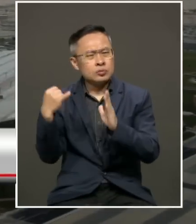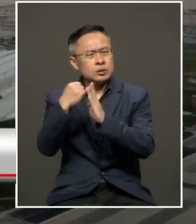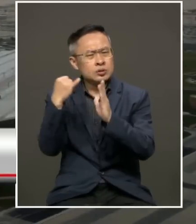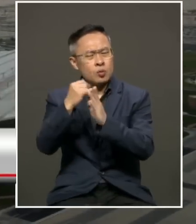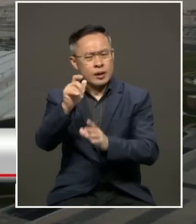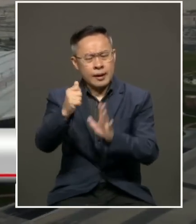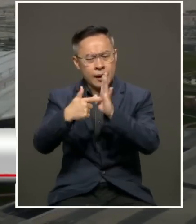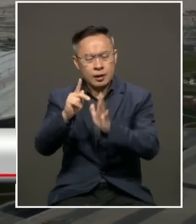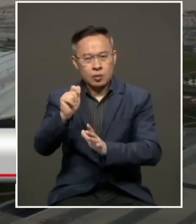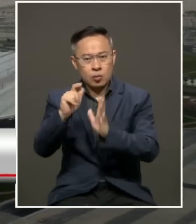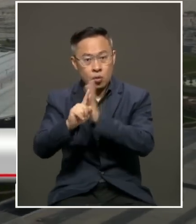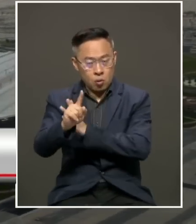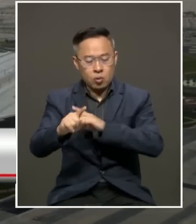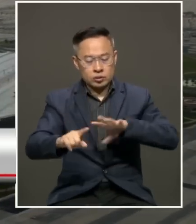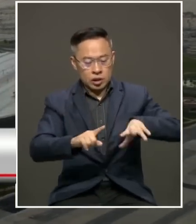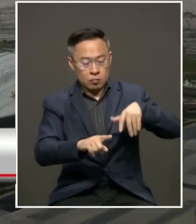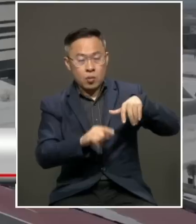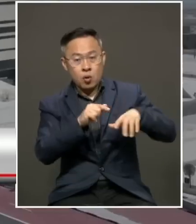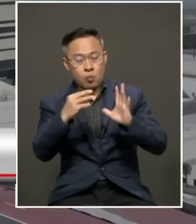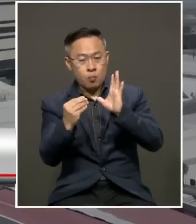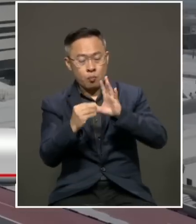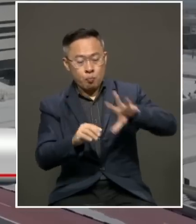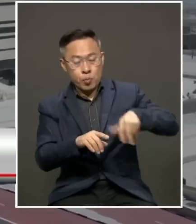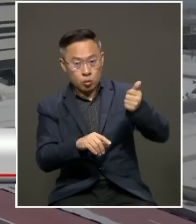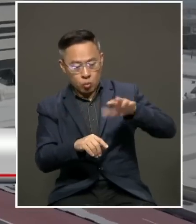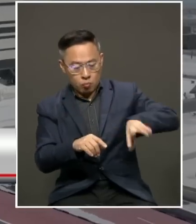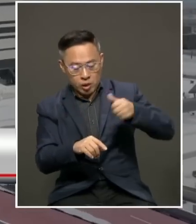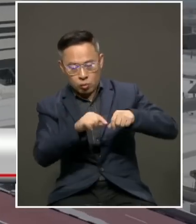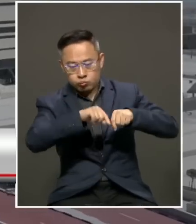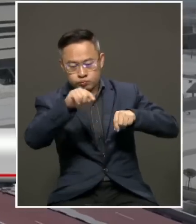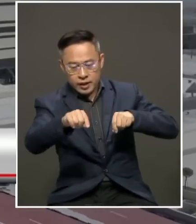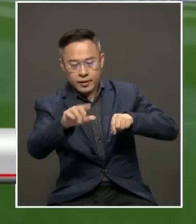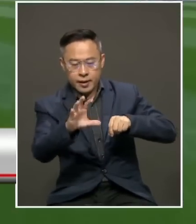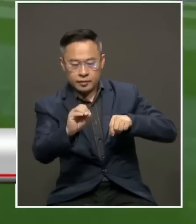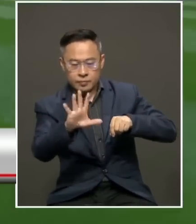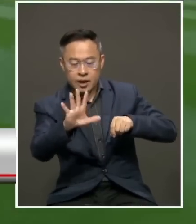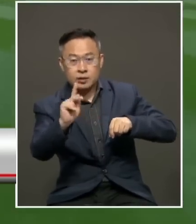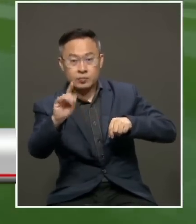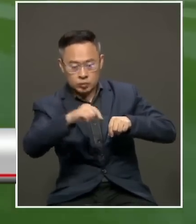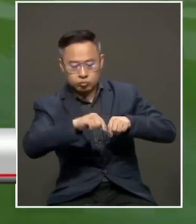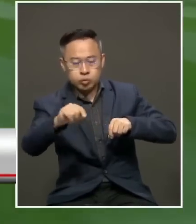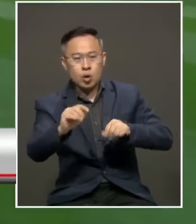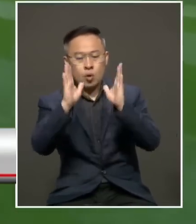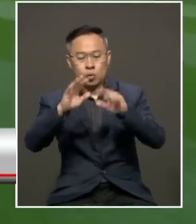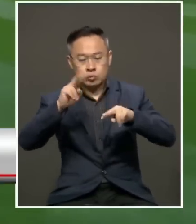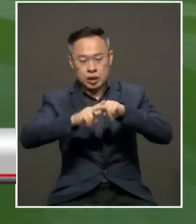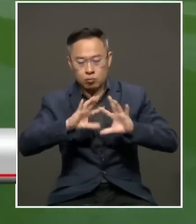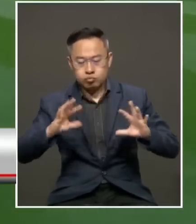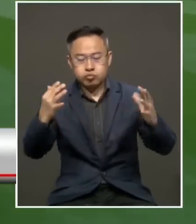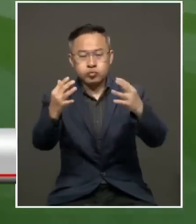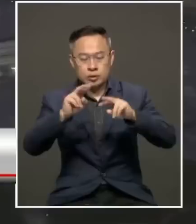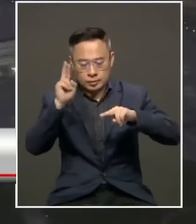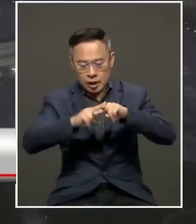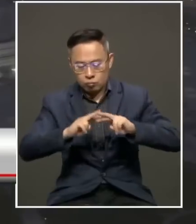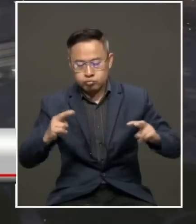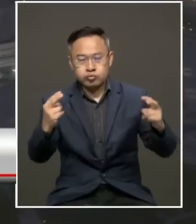ห่างจากกรุงโดฮาเมืองหลวงประมาณ 55กมเท่านั้นเองครับสามารถรองรับผู้ชมได้มากถึง60,000คนมีเอกลักษณ์